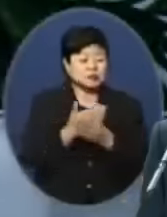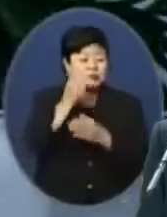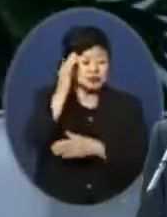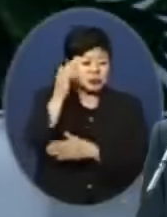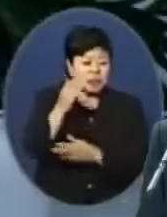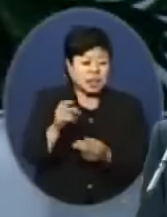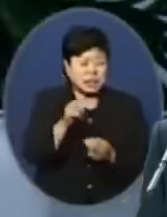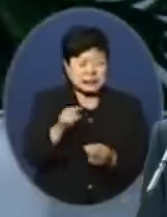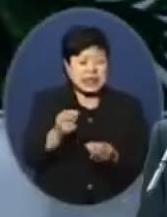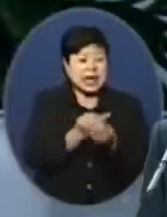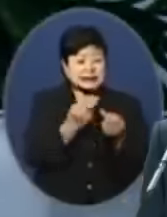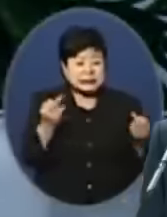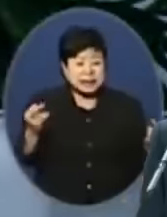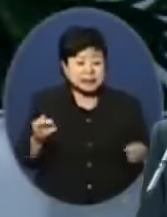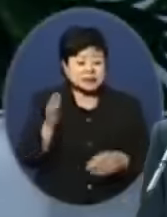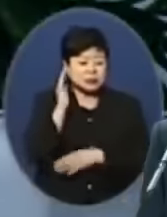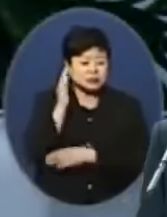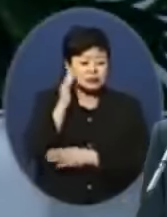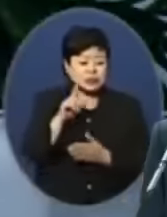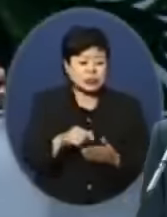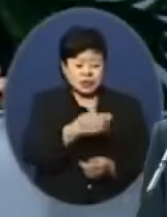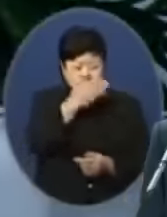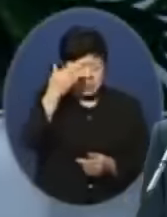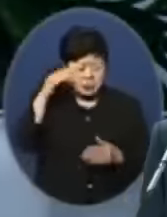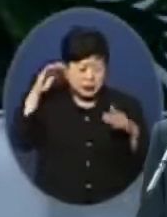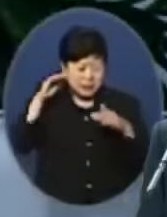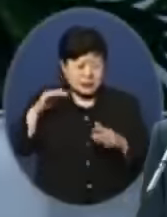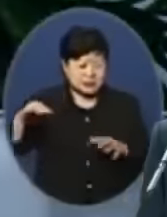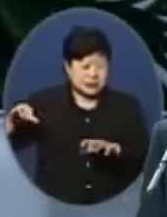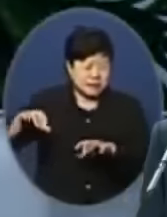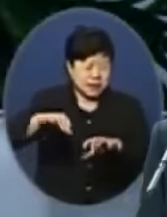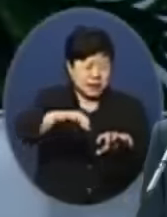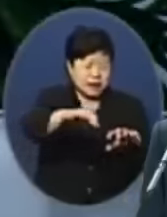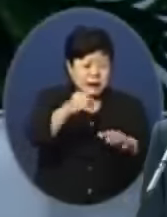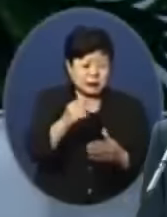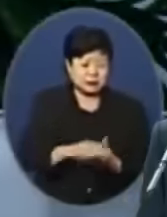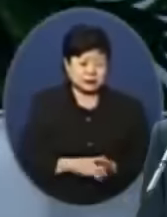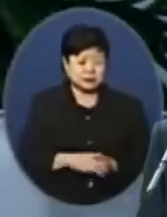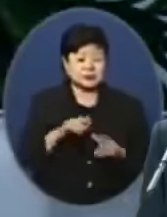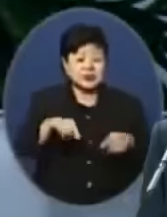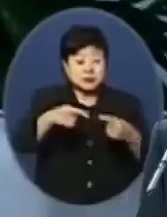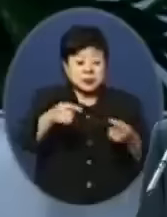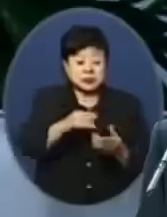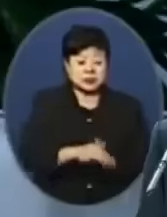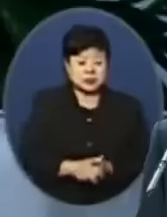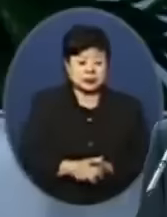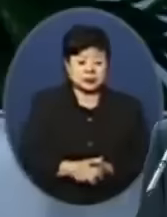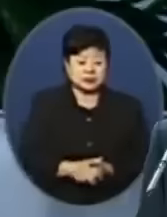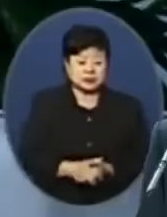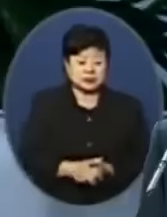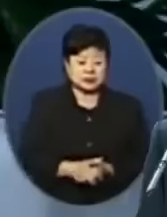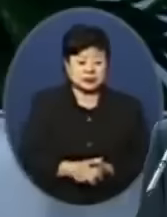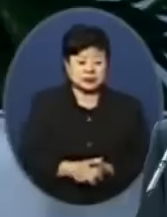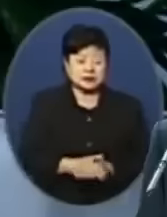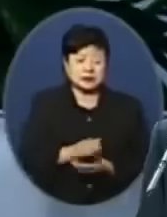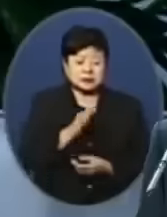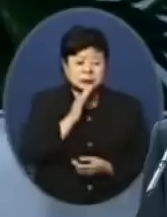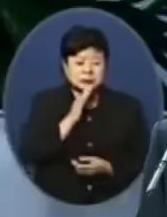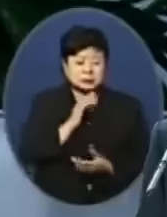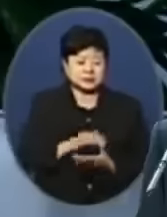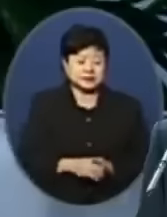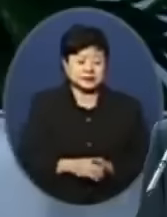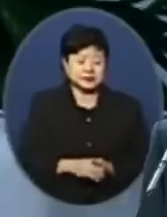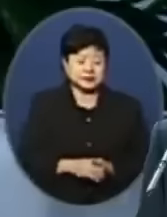부흥사였는데 삼각산에서 부흥회를 열려면 젊은 학생들이 굉장히 많이 참석을 했는데 아주 큰 비극이